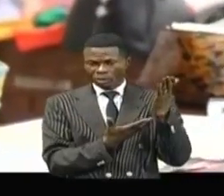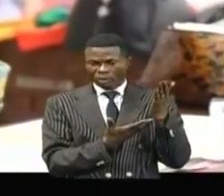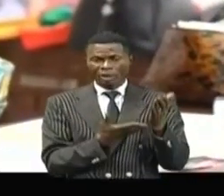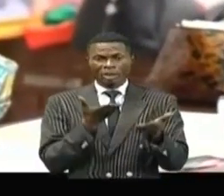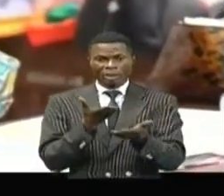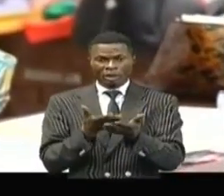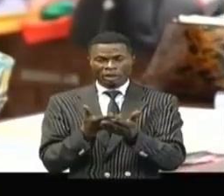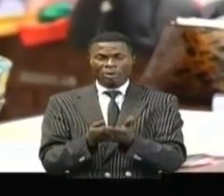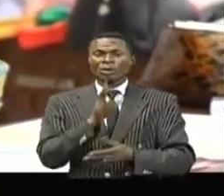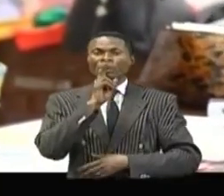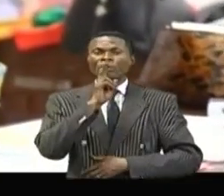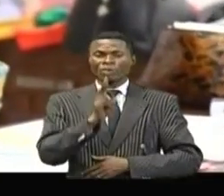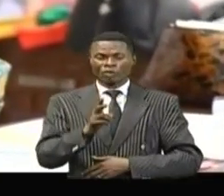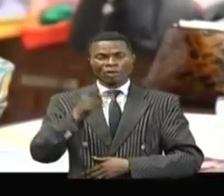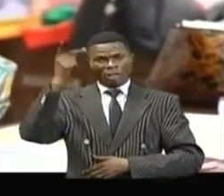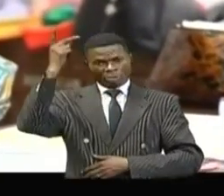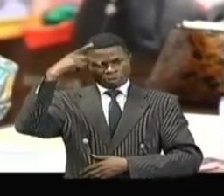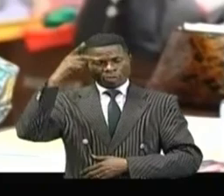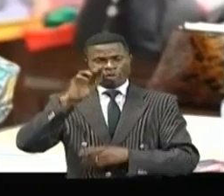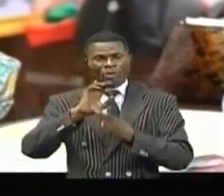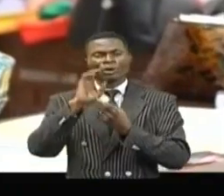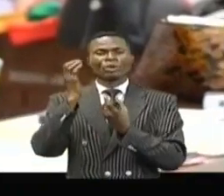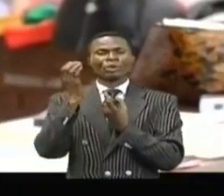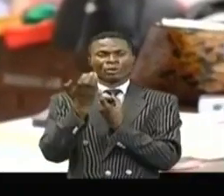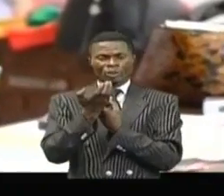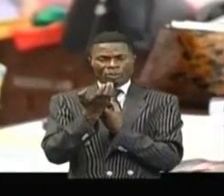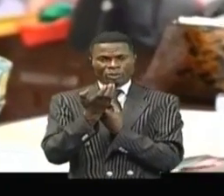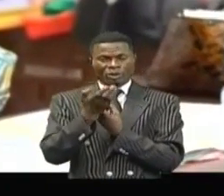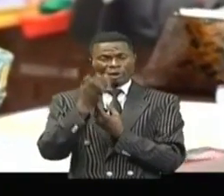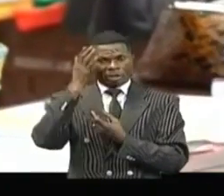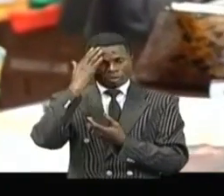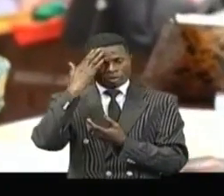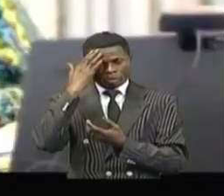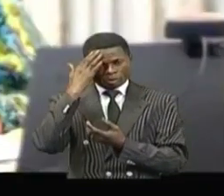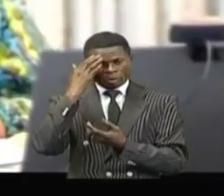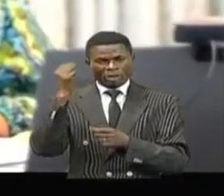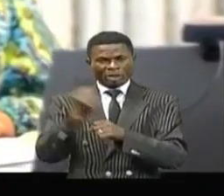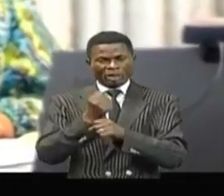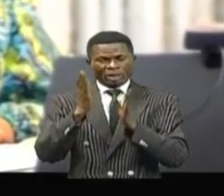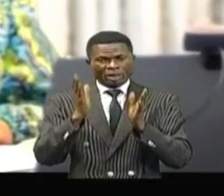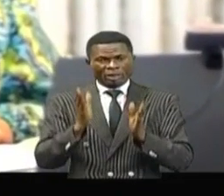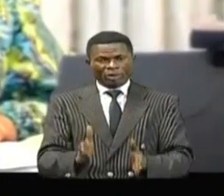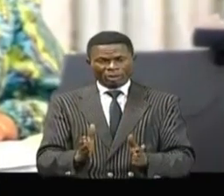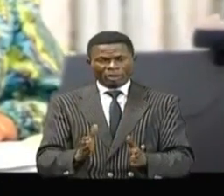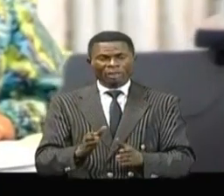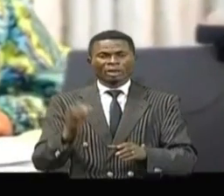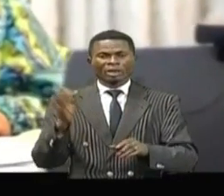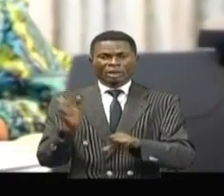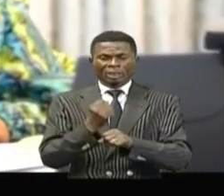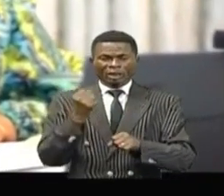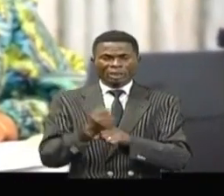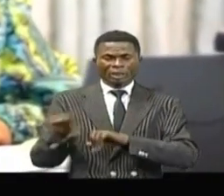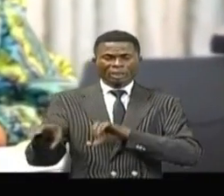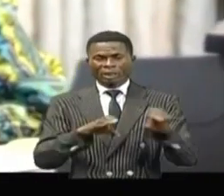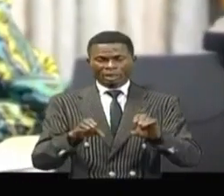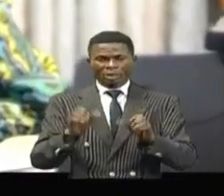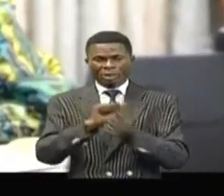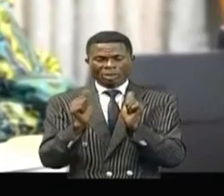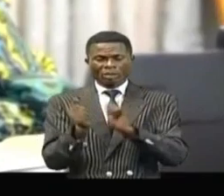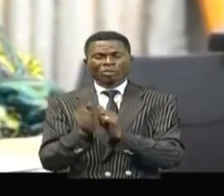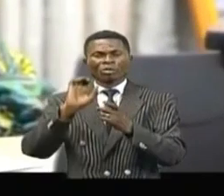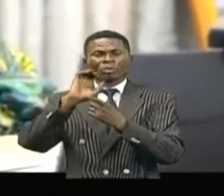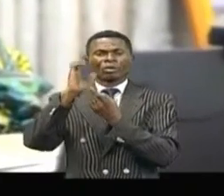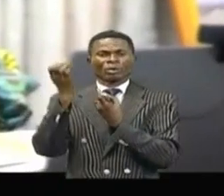s'agit d'une véritable politique culturelle qui prend en compte la professionnalisation des métiers et des acteurs du secteur de la